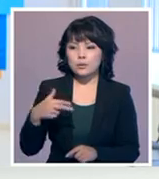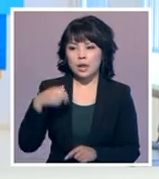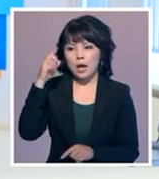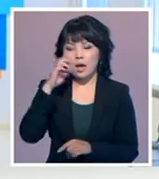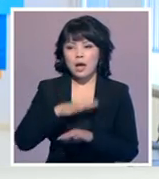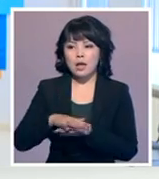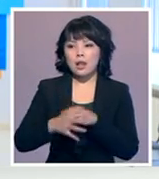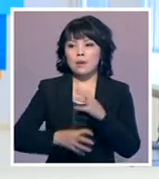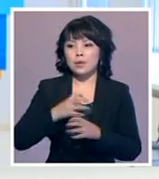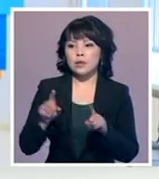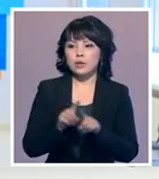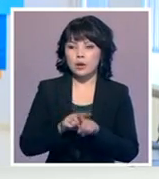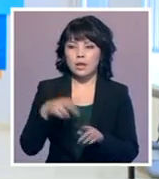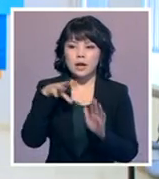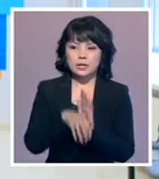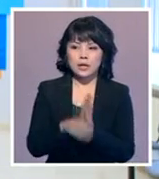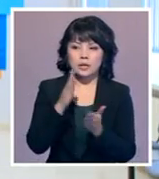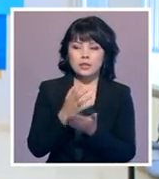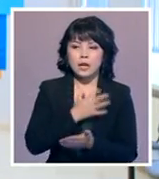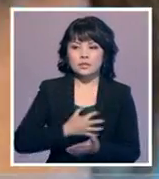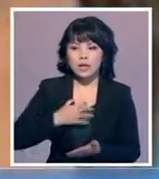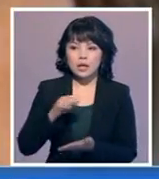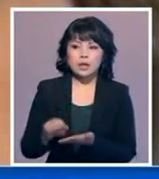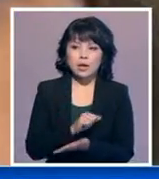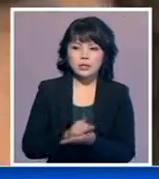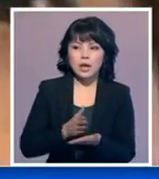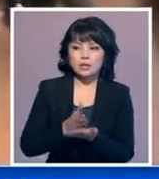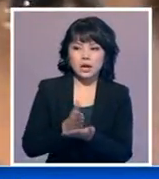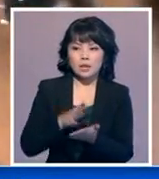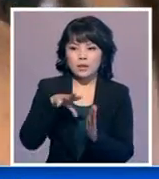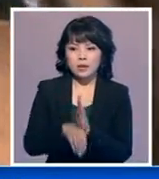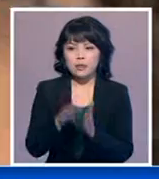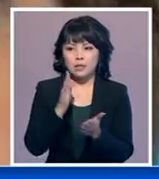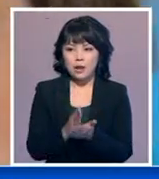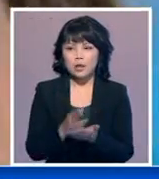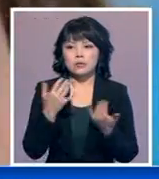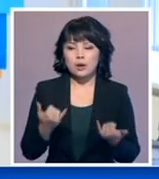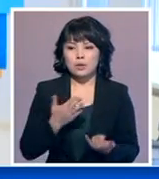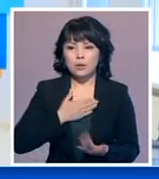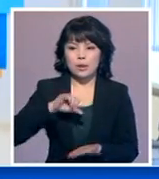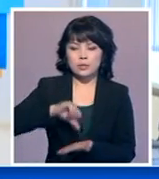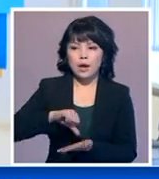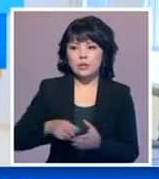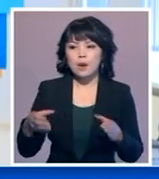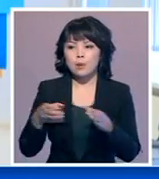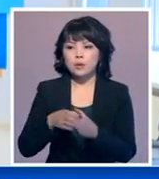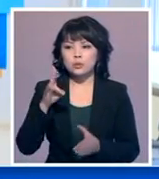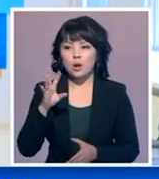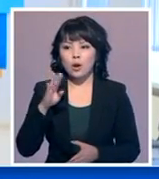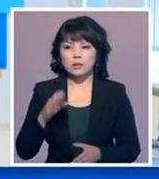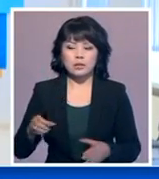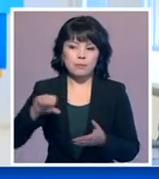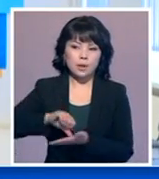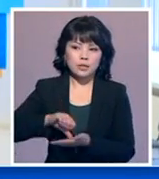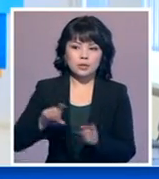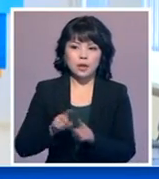елдің қатарына кірудегі маңызды саяси құжат болып табылады. 10 жылдан астам Нұр Отан партиясының мүшесімін. Нұр Отан партиясы мүшесі